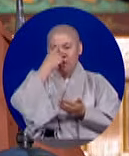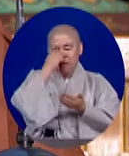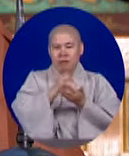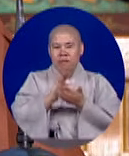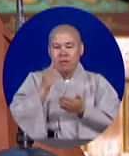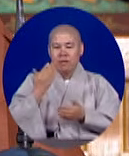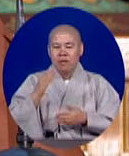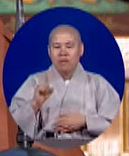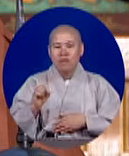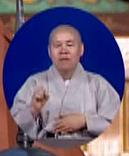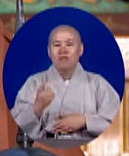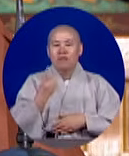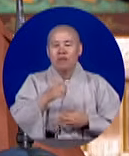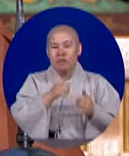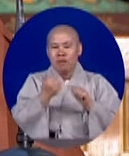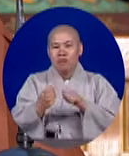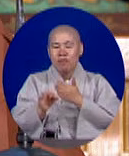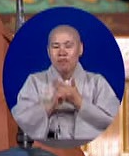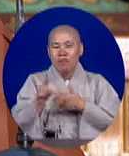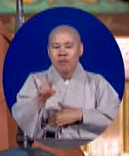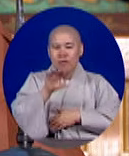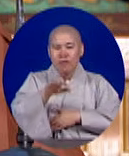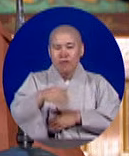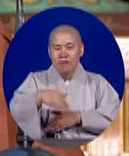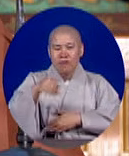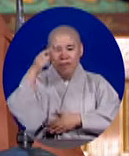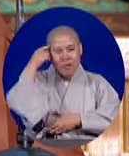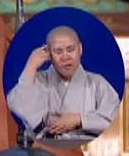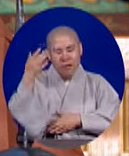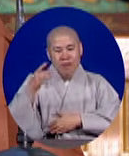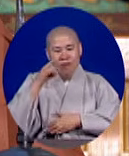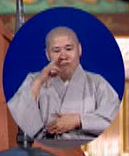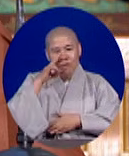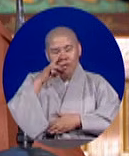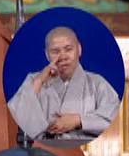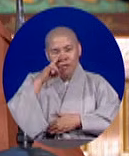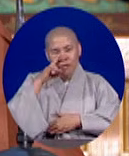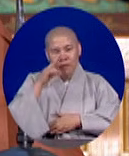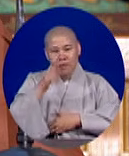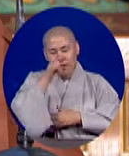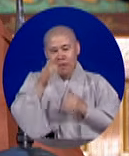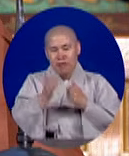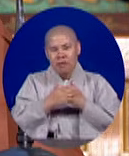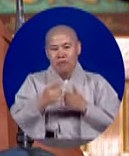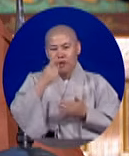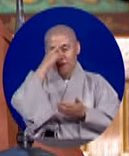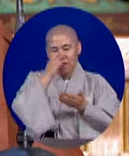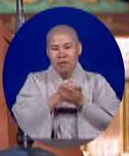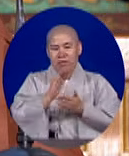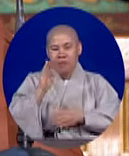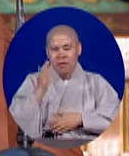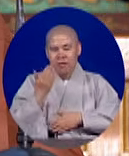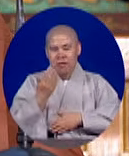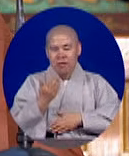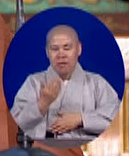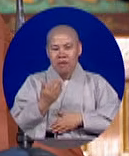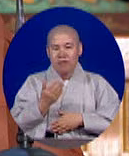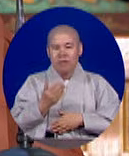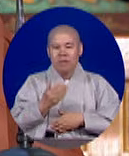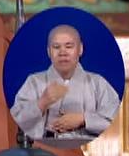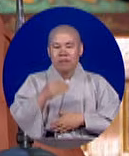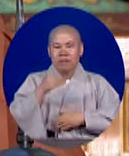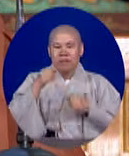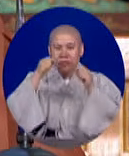죽으면 어디로 갑니까? 이게 의문이 생겨서 출가했거든요. 그런데 도를